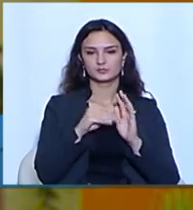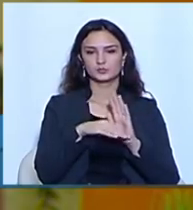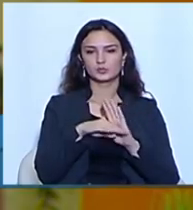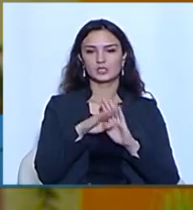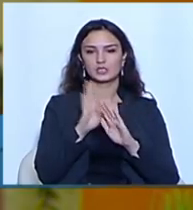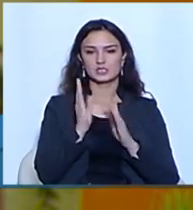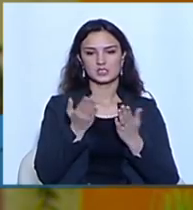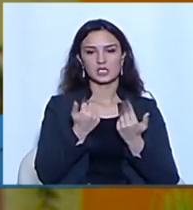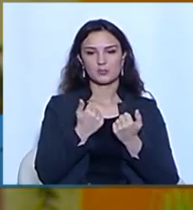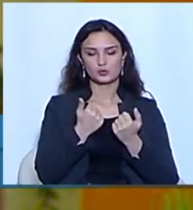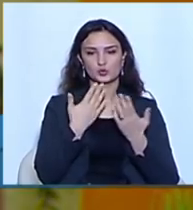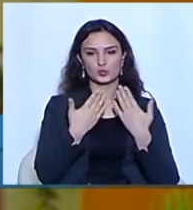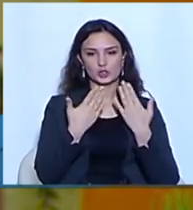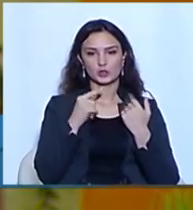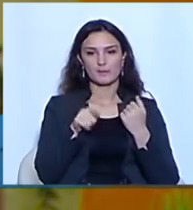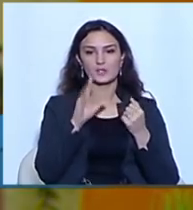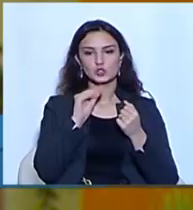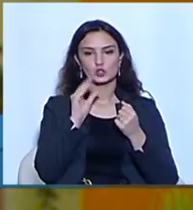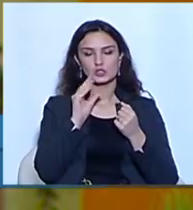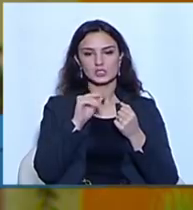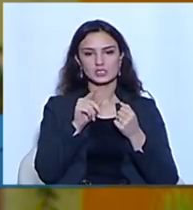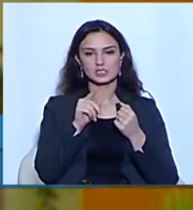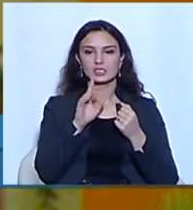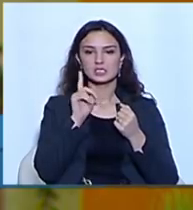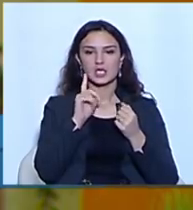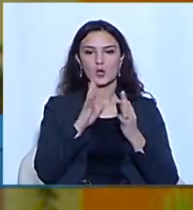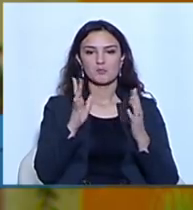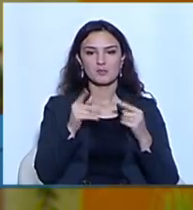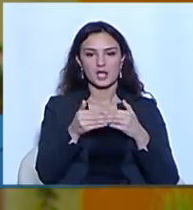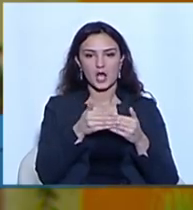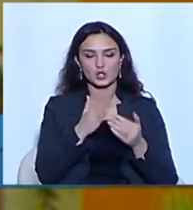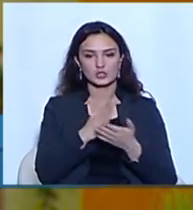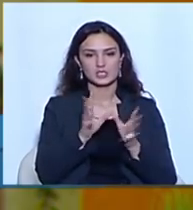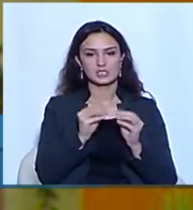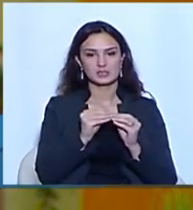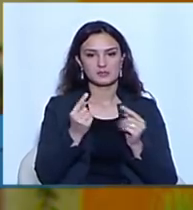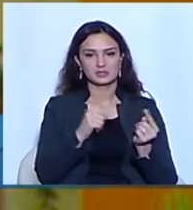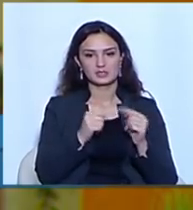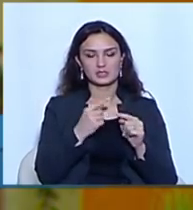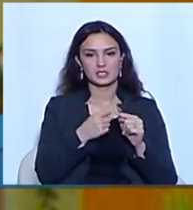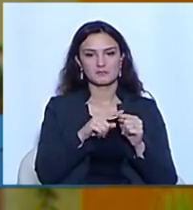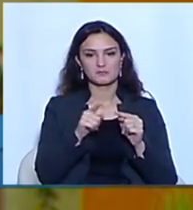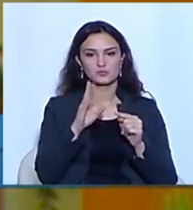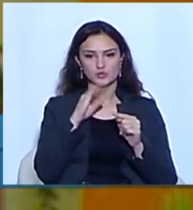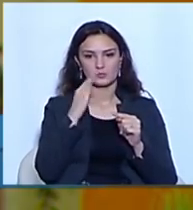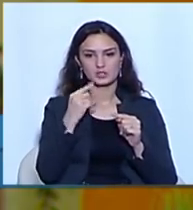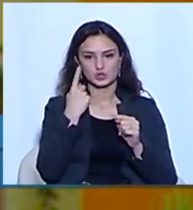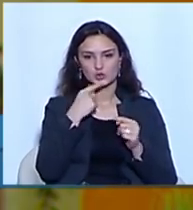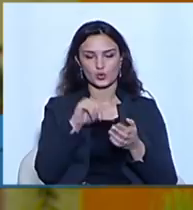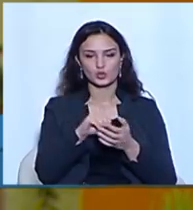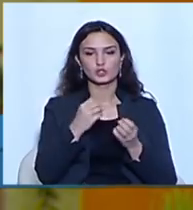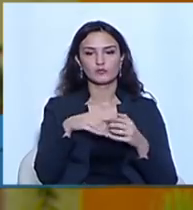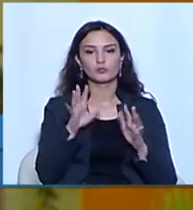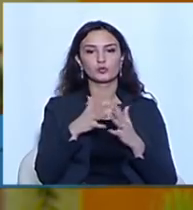უკეთესი გამოდის ურთიერთობა მაშინ, როდესაც თაობები ახლოს არის ერთმანეთთან და ამხრივ მშობლის როლი კიდე